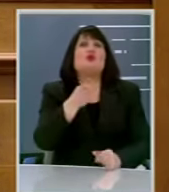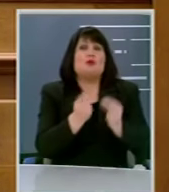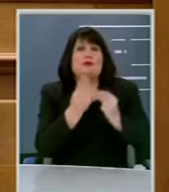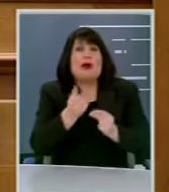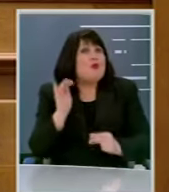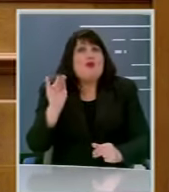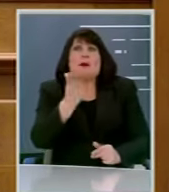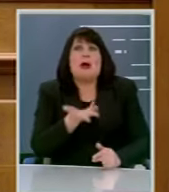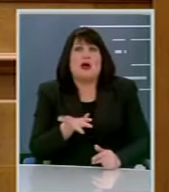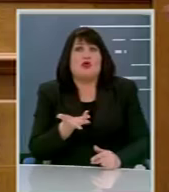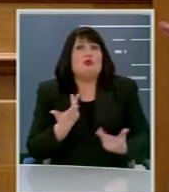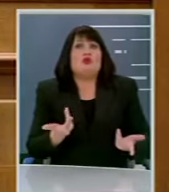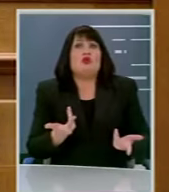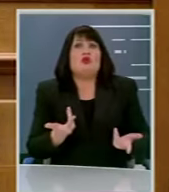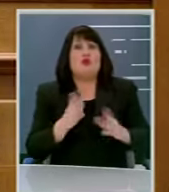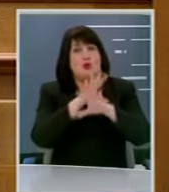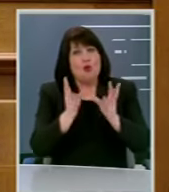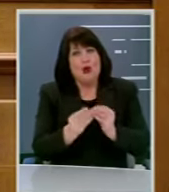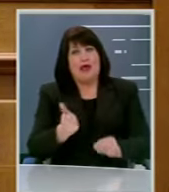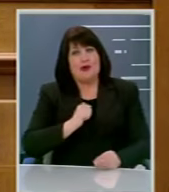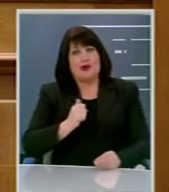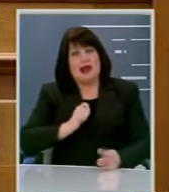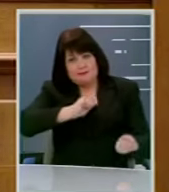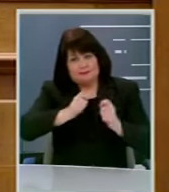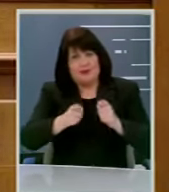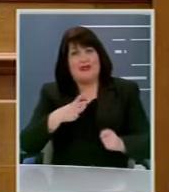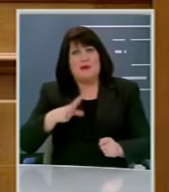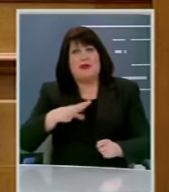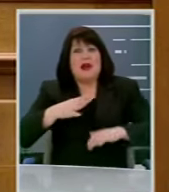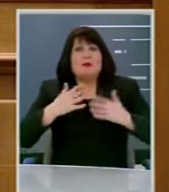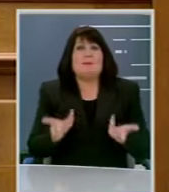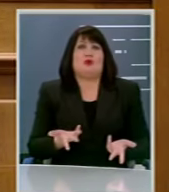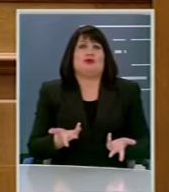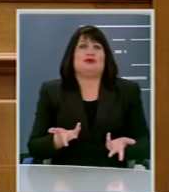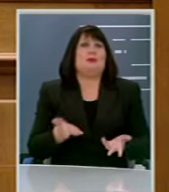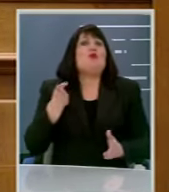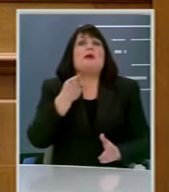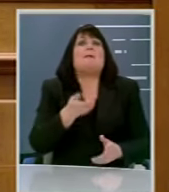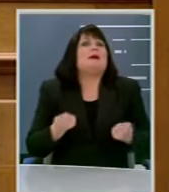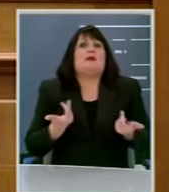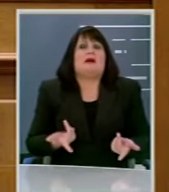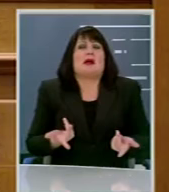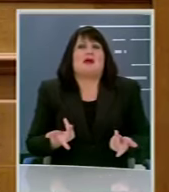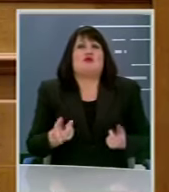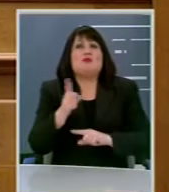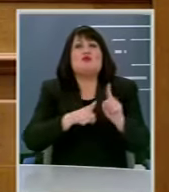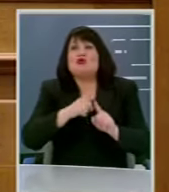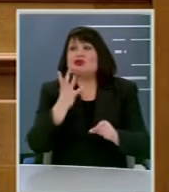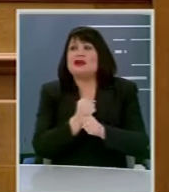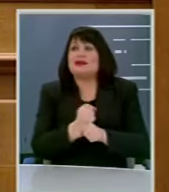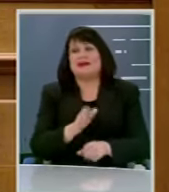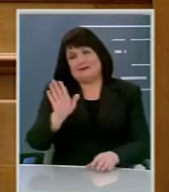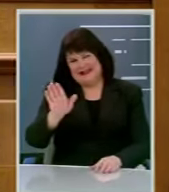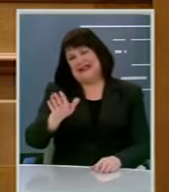πρόβλημα. Όταν θέλουμε τα πάντα να τα κάνουμε ιδιωτικά. Πέστε μου ποια χώρα θα καταφέρει. Α,